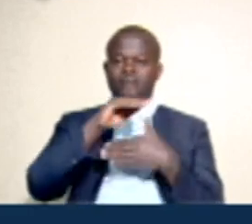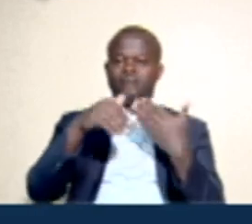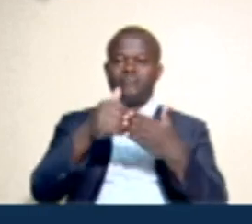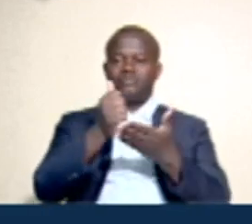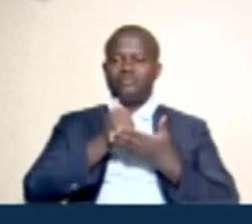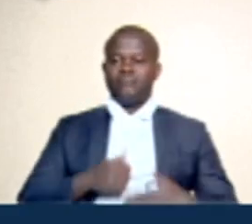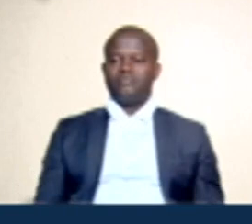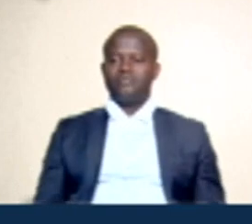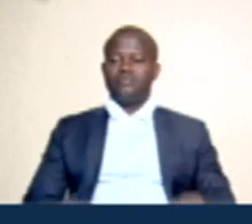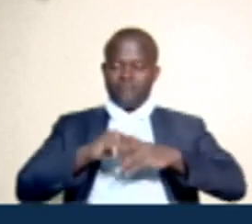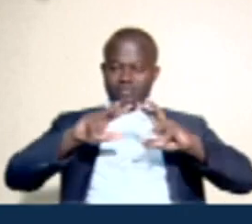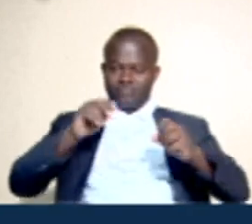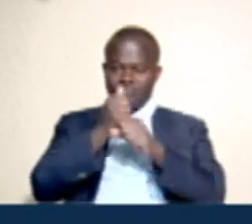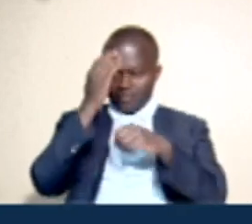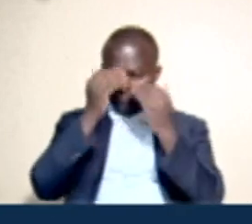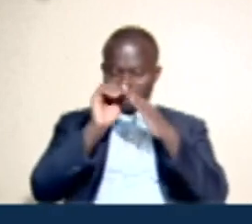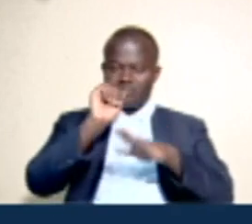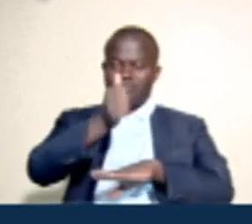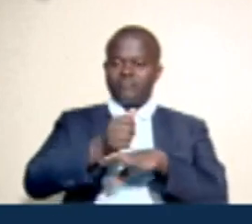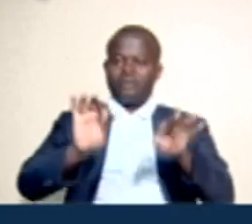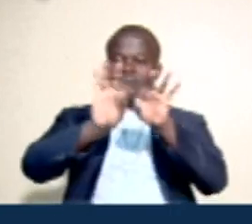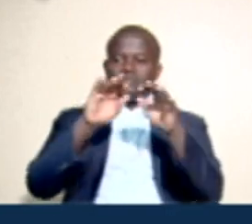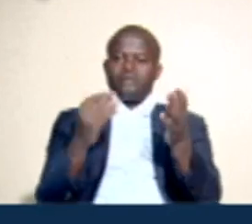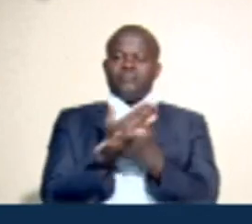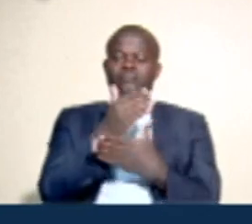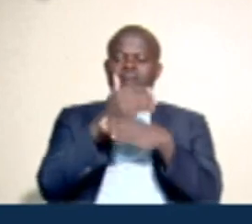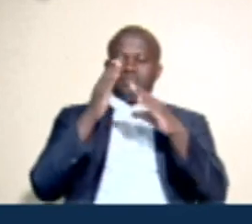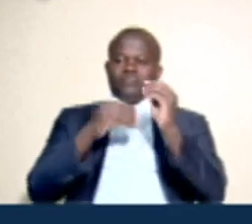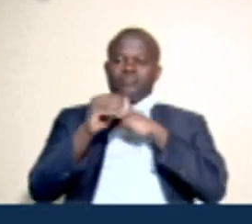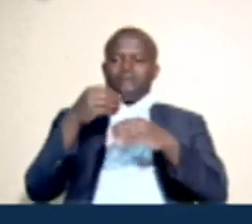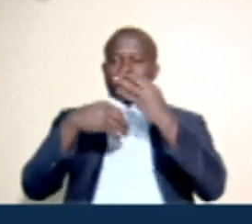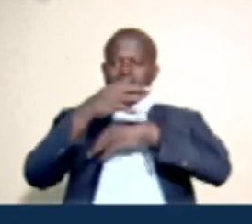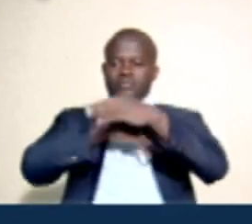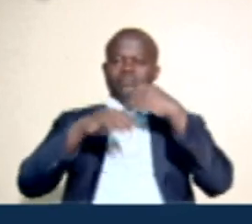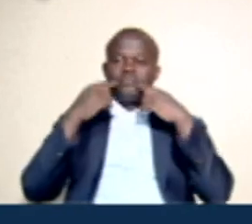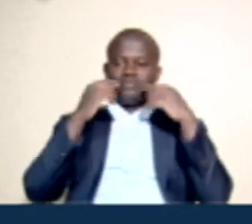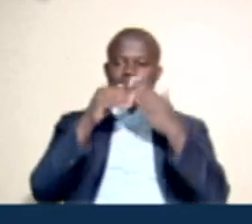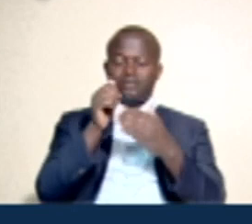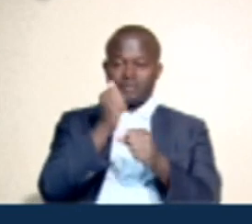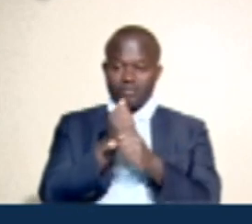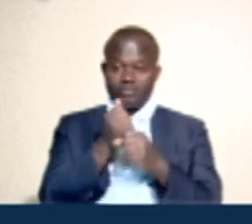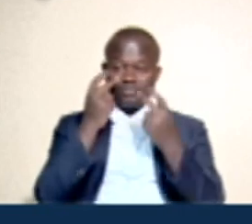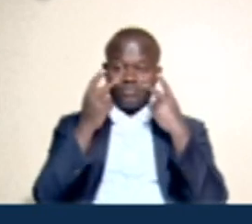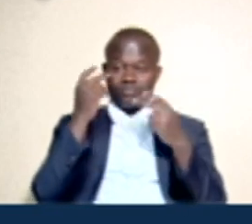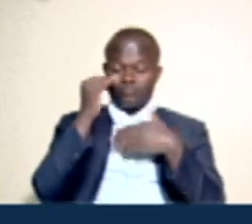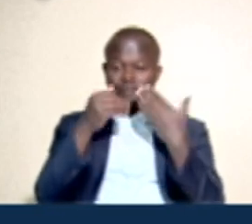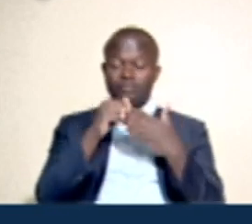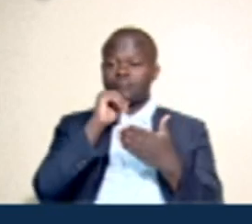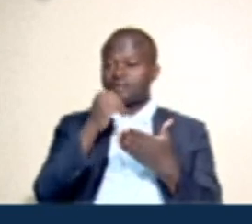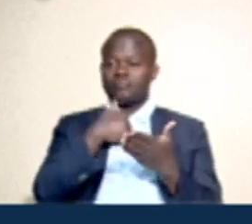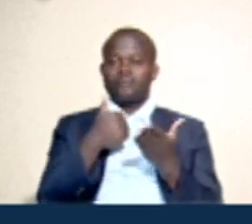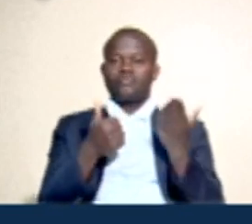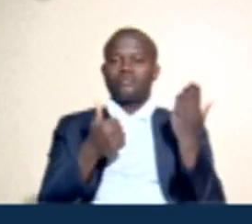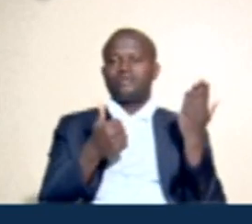yadufasha. Isesengurwa rikorwa kugira ngo hashyirweho ibiciro bishya, Minisitiri w'Ubucuruzi n'Inganda avuga ko rikorwa harebwa ko nta ruhande rwahura